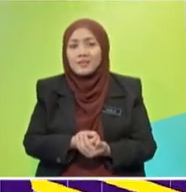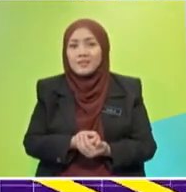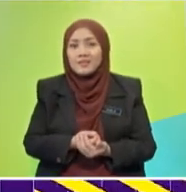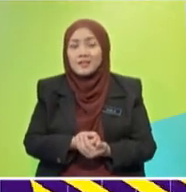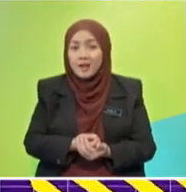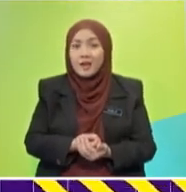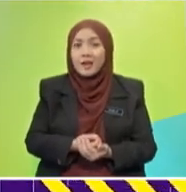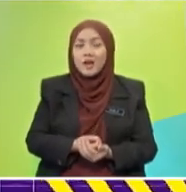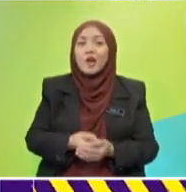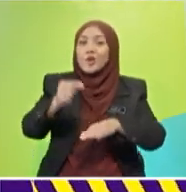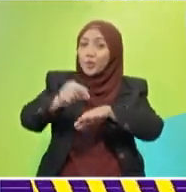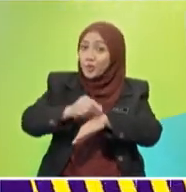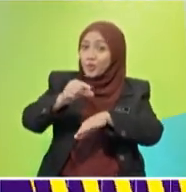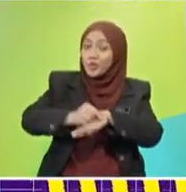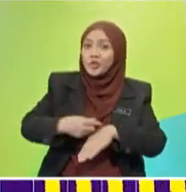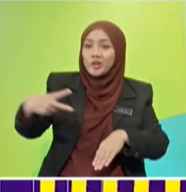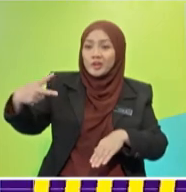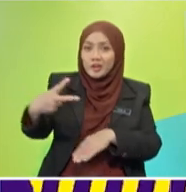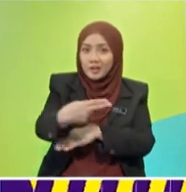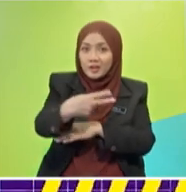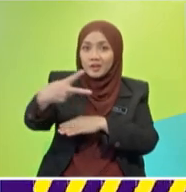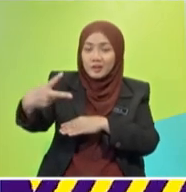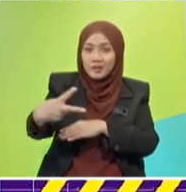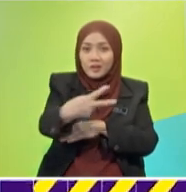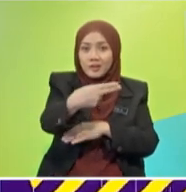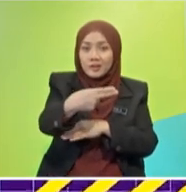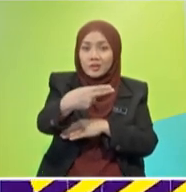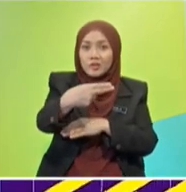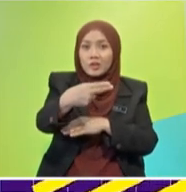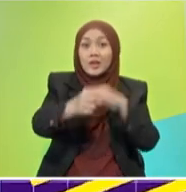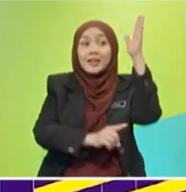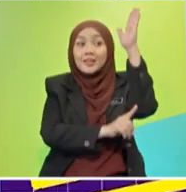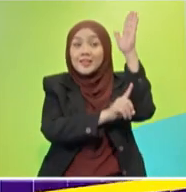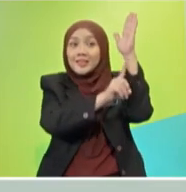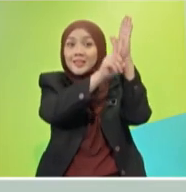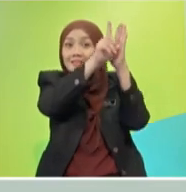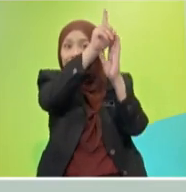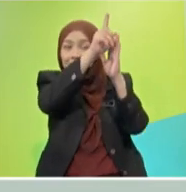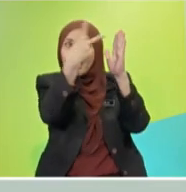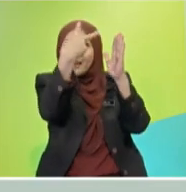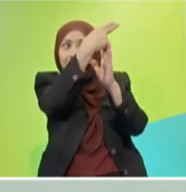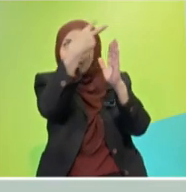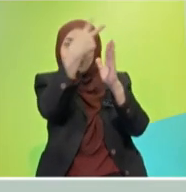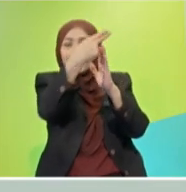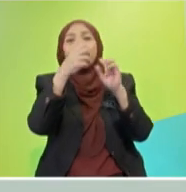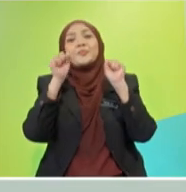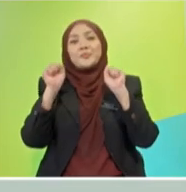Iya dengan gunting bekala bekala itu panjang lah sebab pokok ditinggi bawah itu letak jari